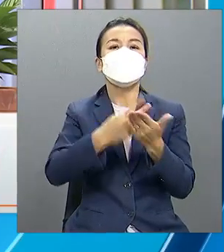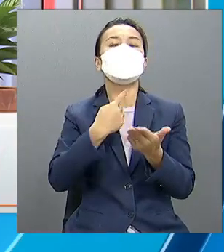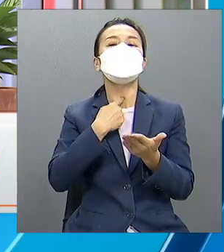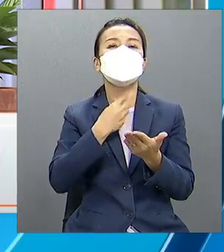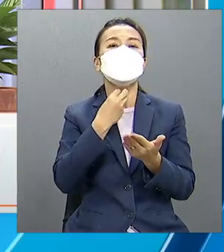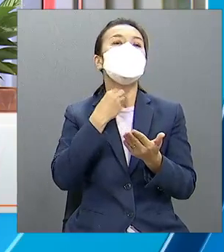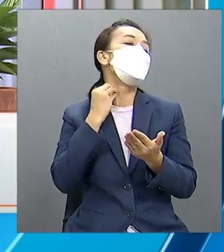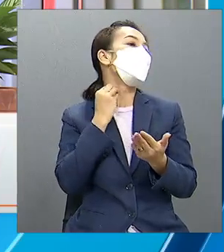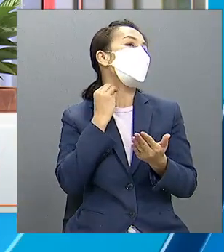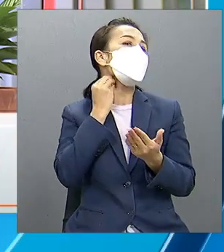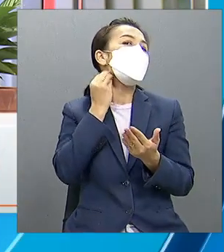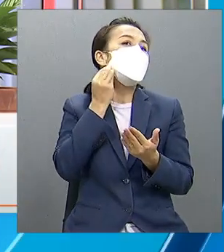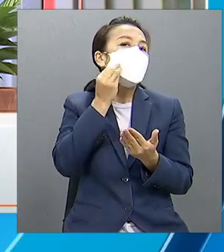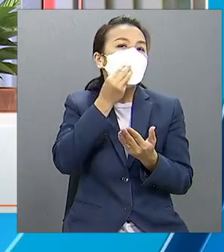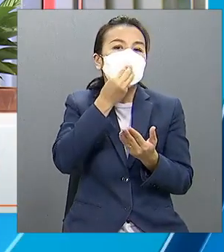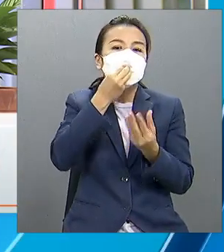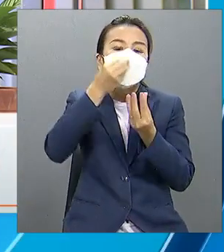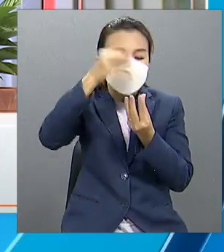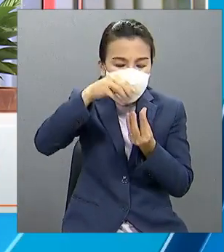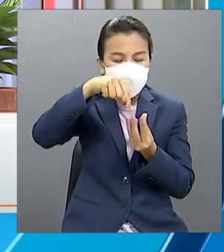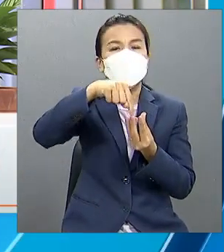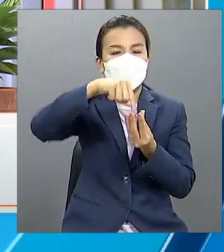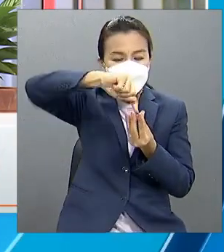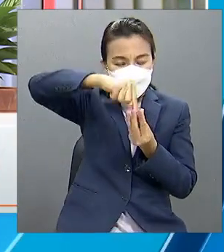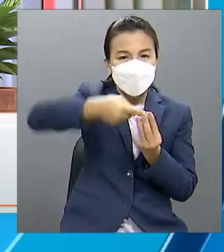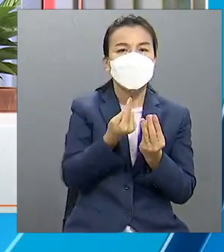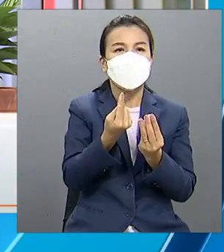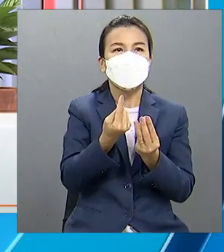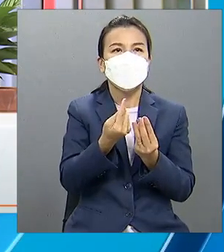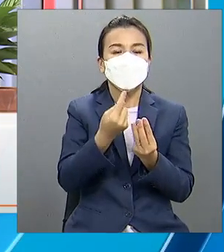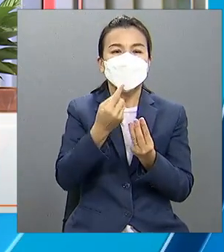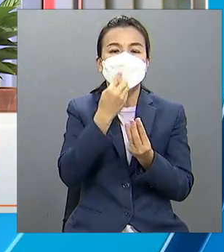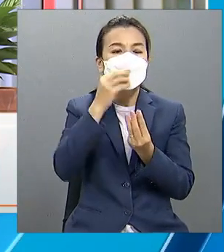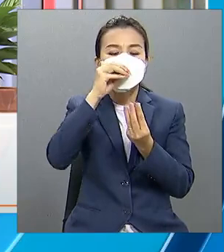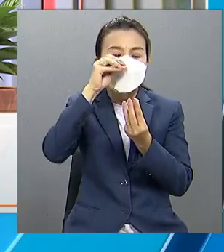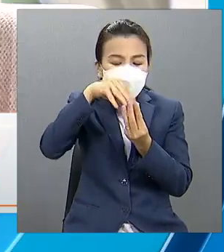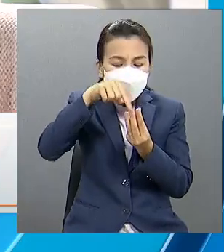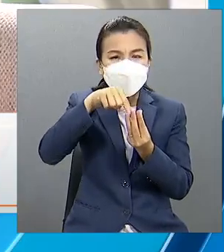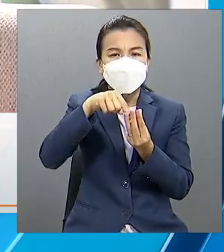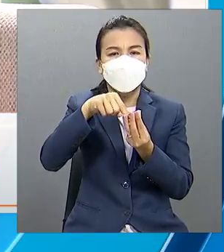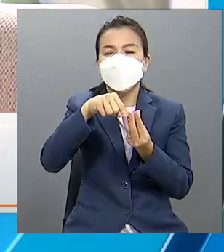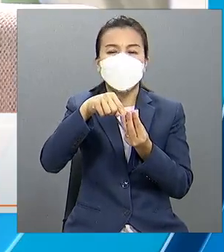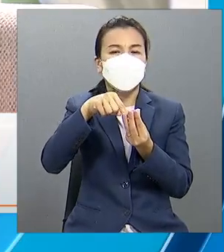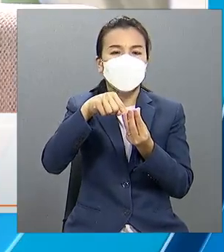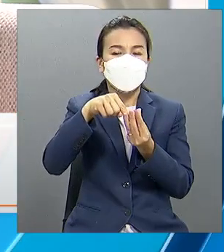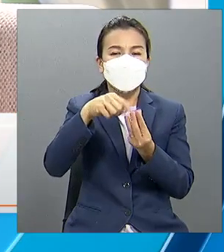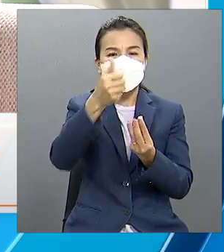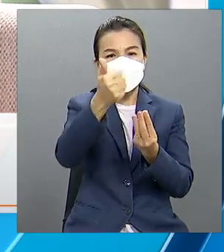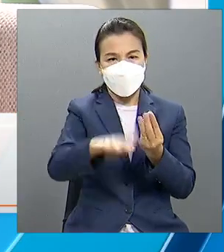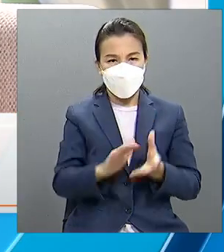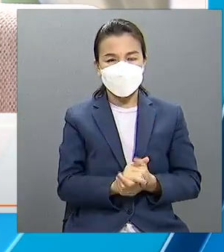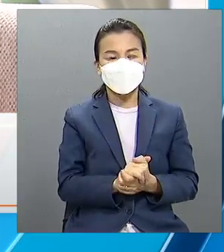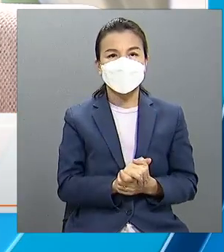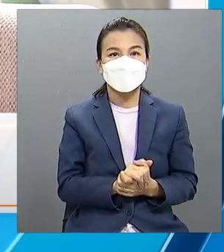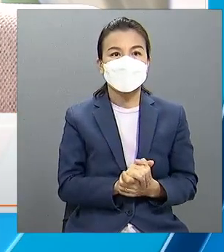ยตรวจไม่ใช่การบ้วนน้ำลายออกมาปกติอย่างนี้ใช่ไหมครับคุณหมอครับ ใช่ครับใช่ครับ นะคะเอาคุณหมอคะคุยมาจนถึงตอนนี้